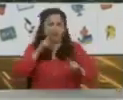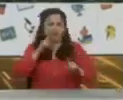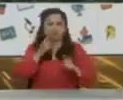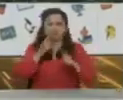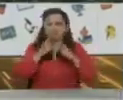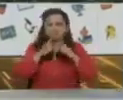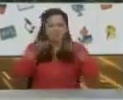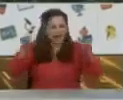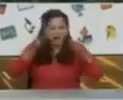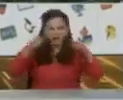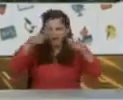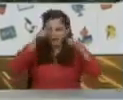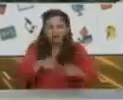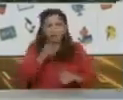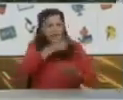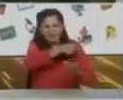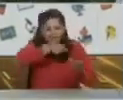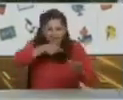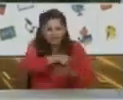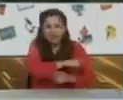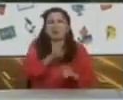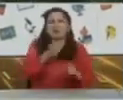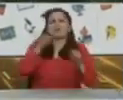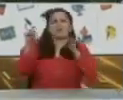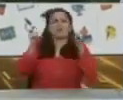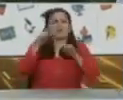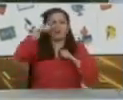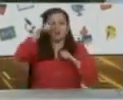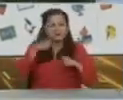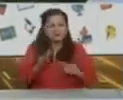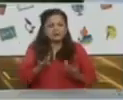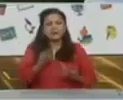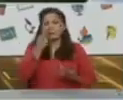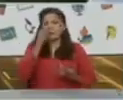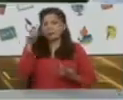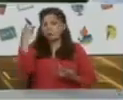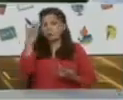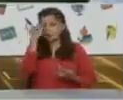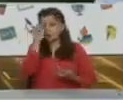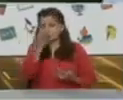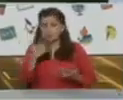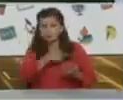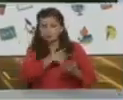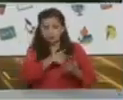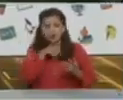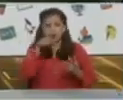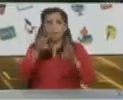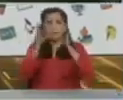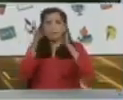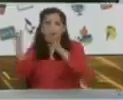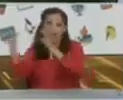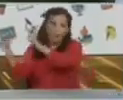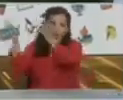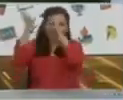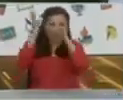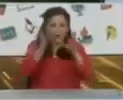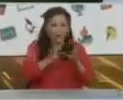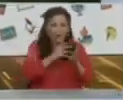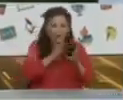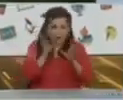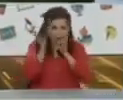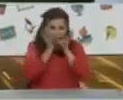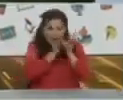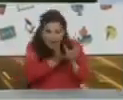वापस लेने की कोशिश करते हैं तो रोता है। तो समझदार माँ बाप क्या करते हैं? उसको एक बड़ा बॉल उसके सामने खड़ा कर देते हैं, लेकर के खड़े हो